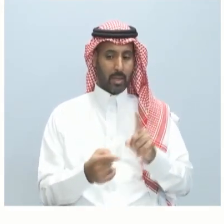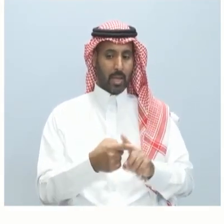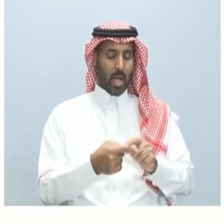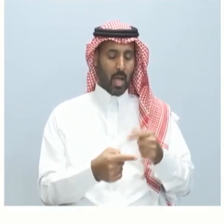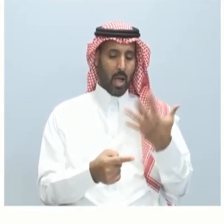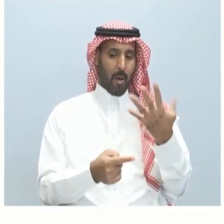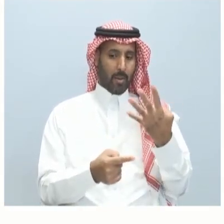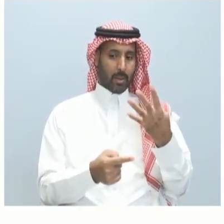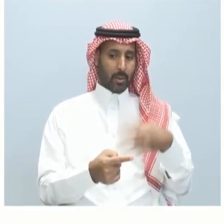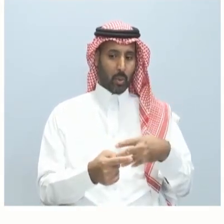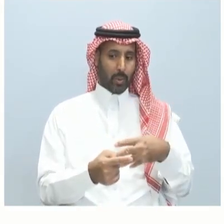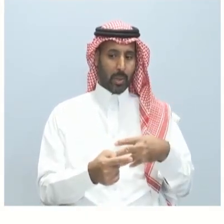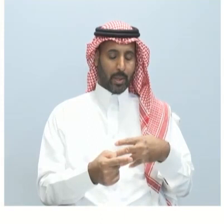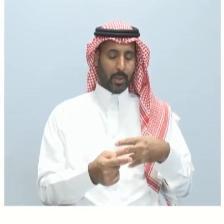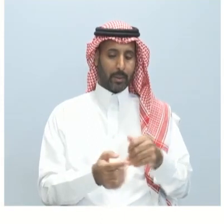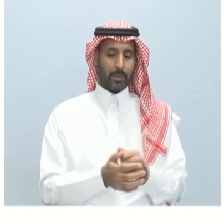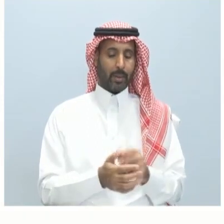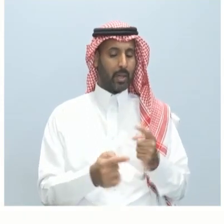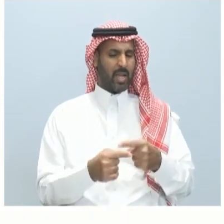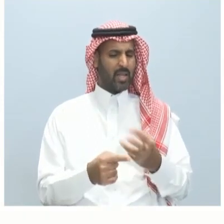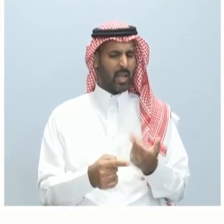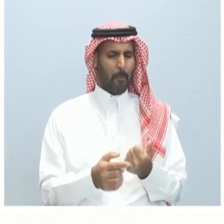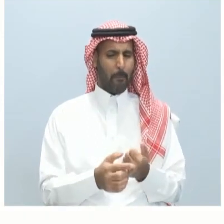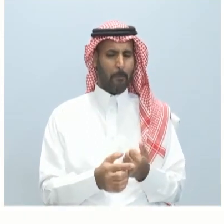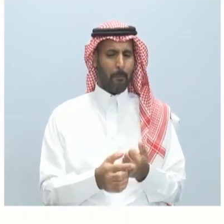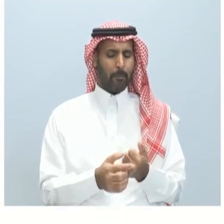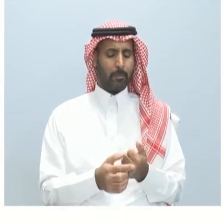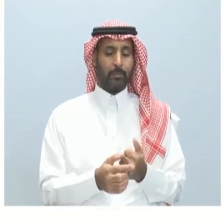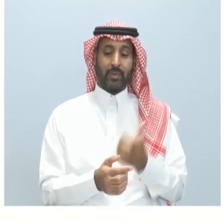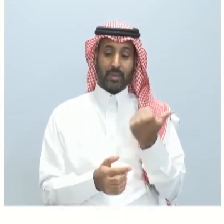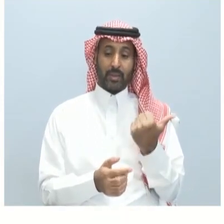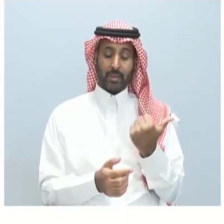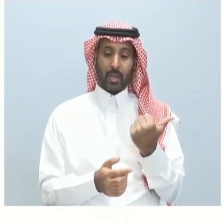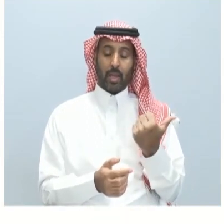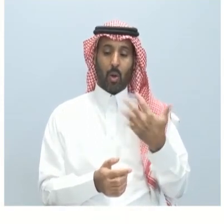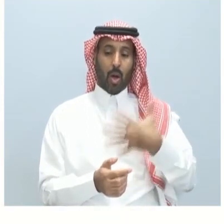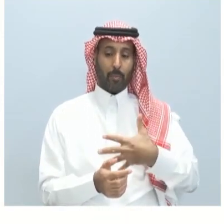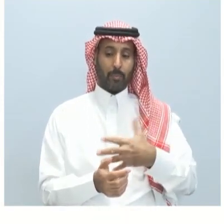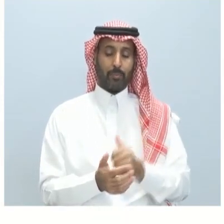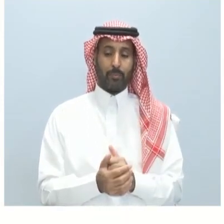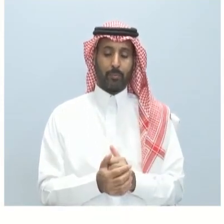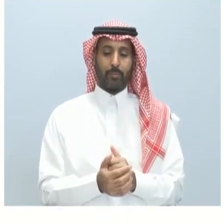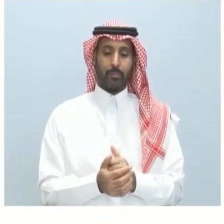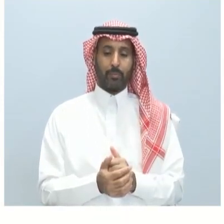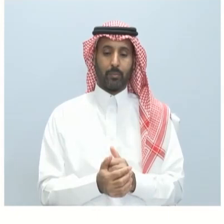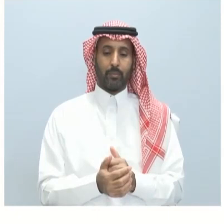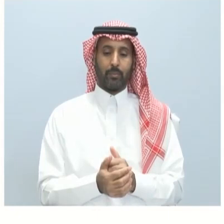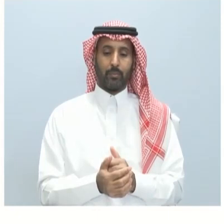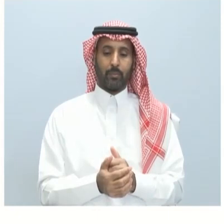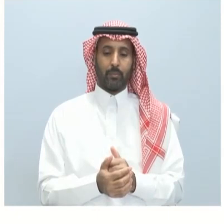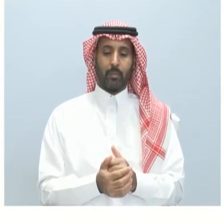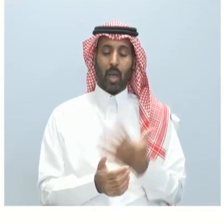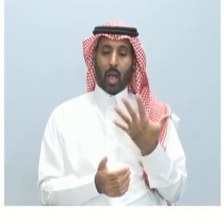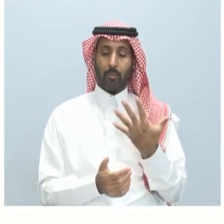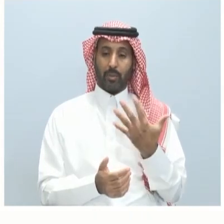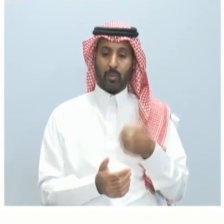اليها 45 ما هو ناتجها نعم ناتجها 4 55 اذا يصبح الطرف الايمن ل مضافا اليها